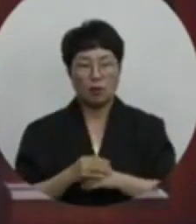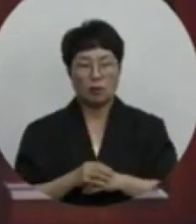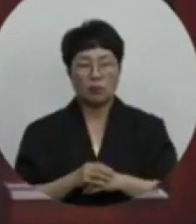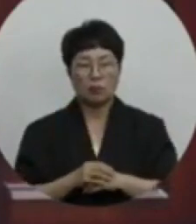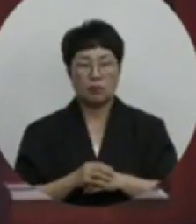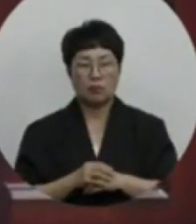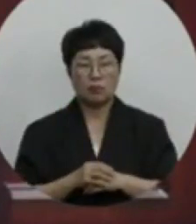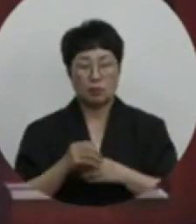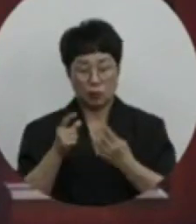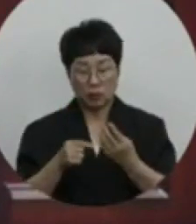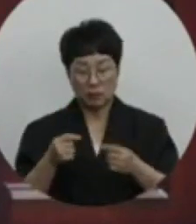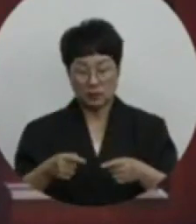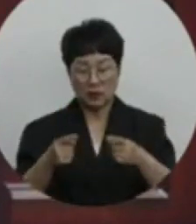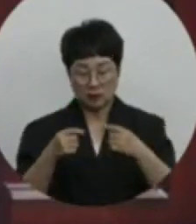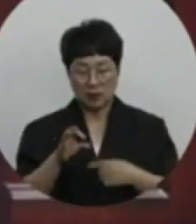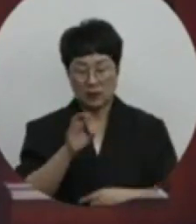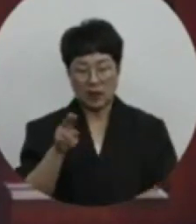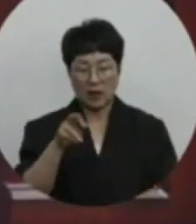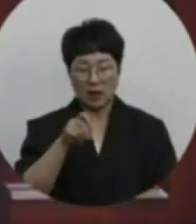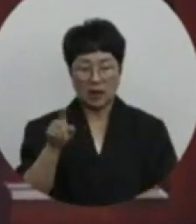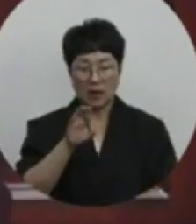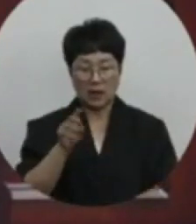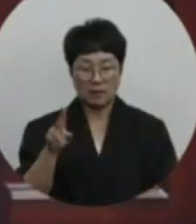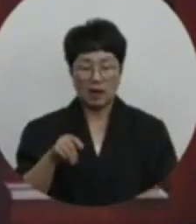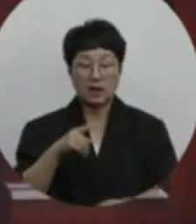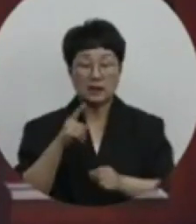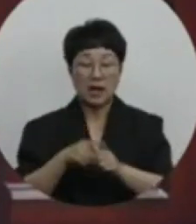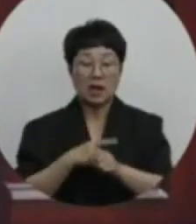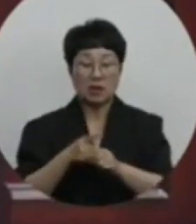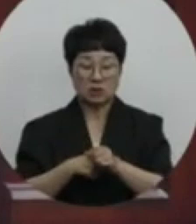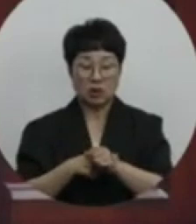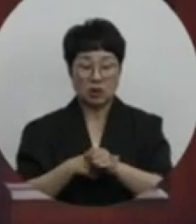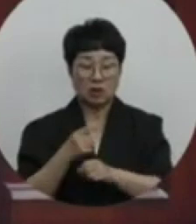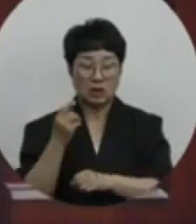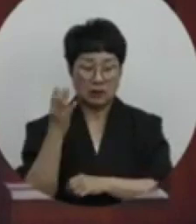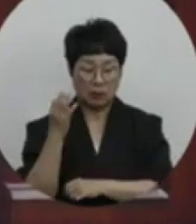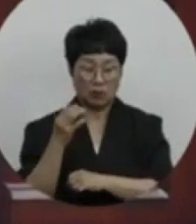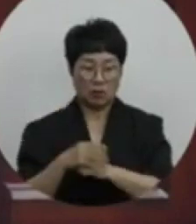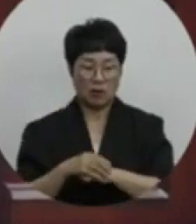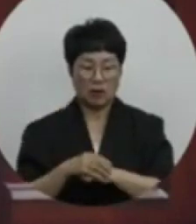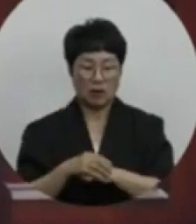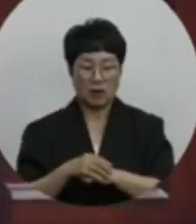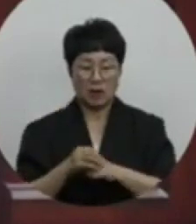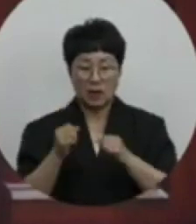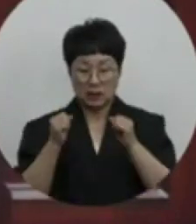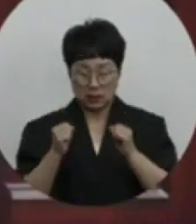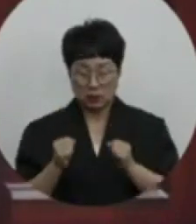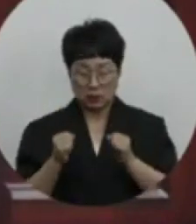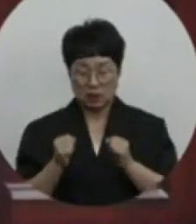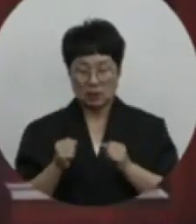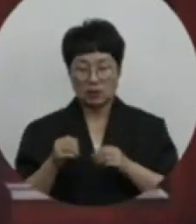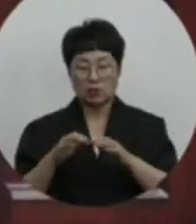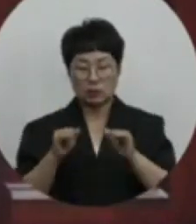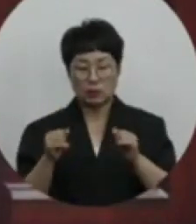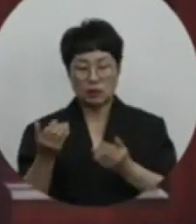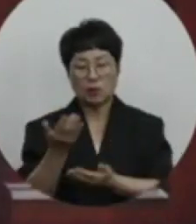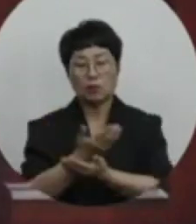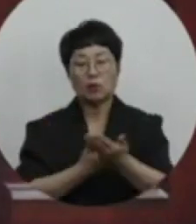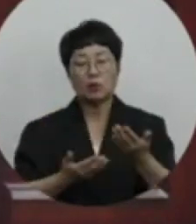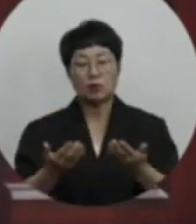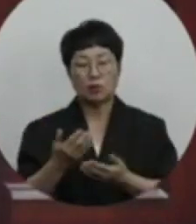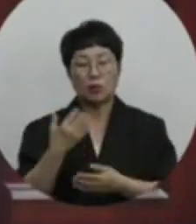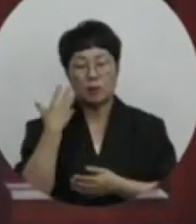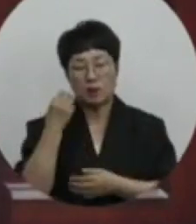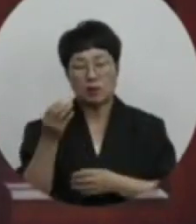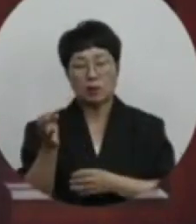참가자는 와카야마현의 자연적 자원과 거주하는 주민들과의 교류를 통해 와카야마현의 매력을